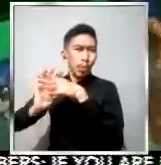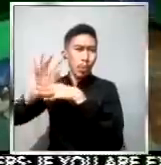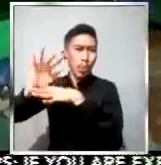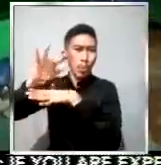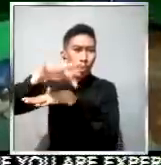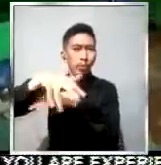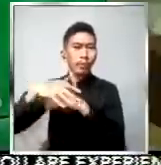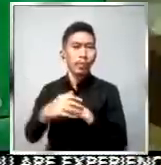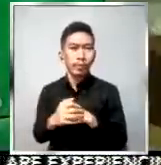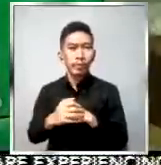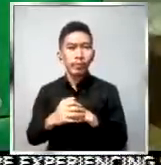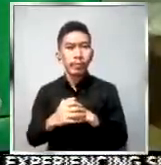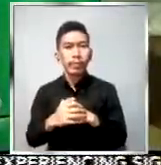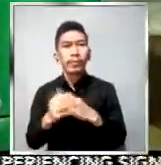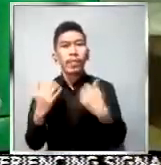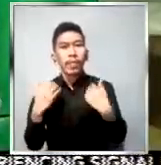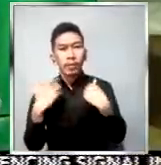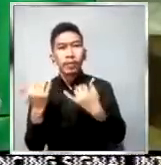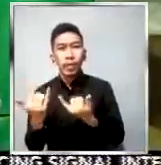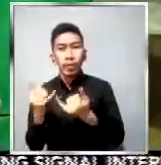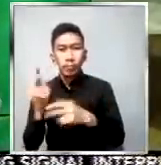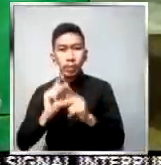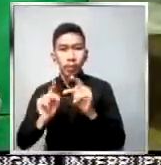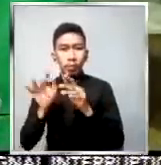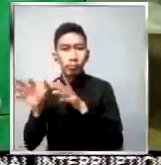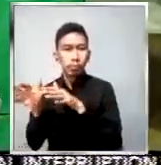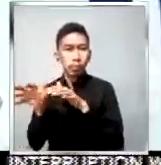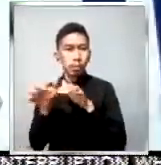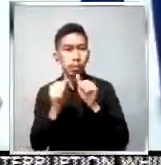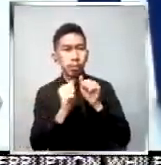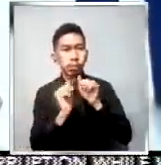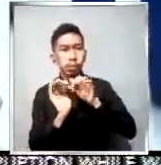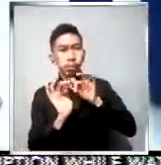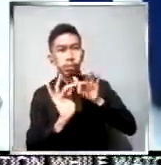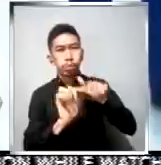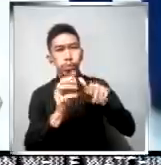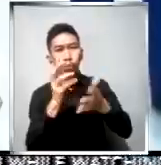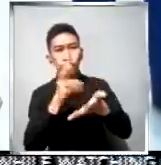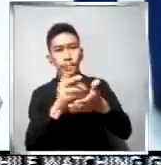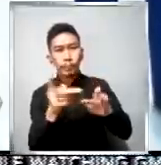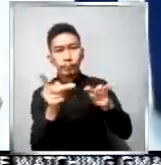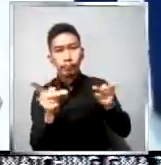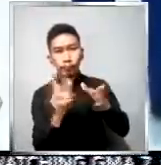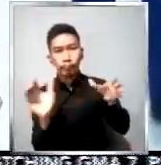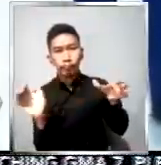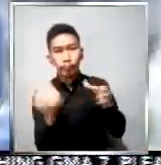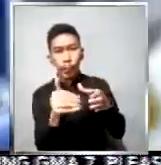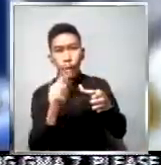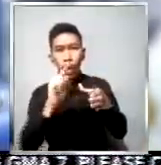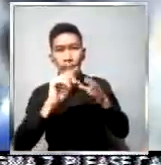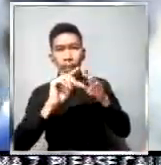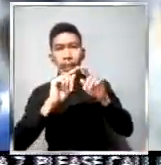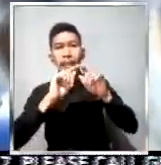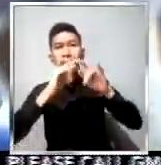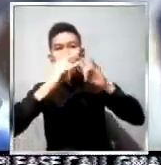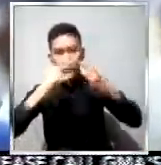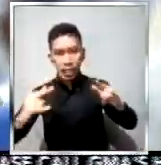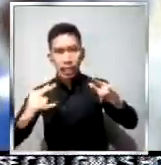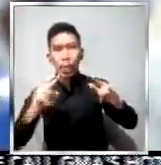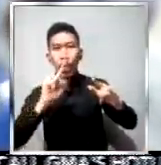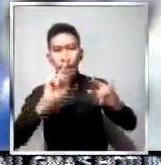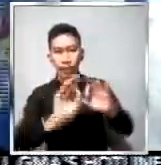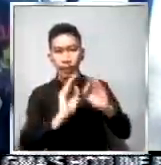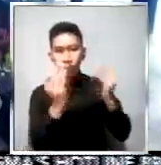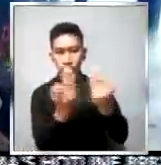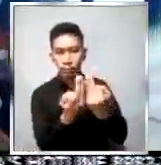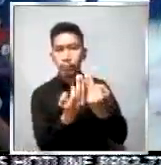center sila ngayon. Isang tent kada sa isang pamilya. Gaya ng 70-anyos na si Lola Rossi na halos 4 na dekada